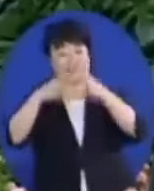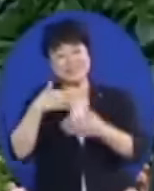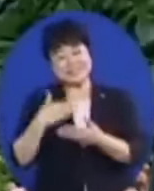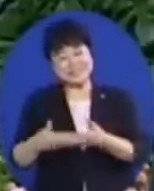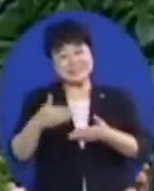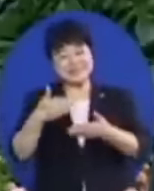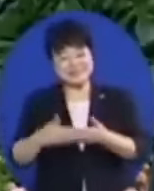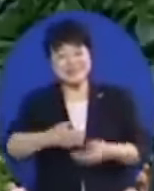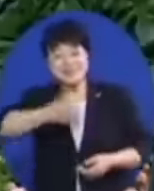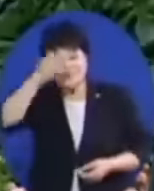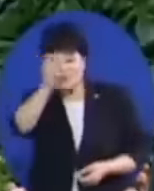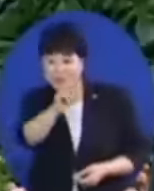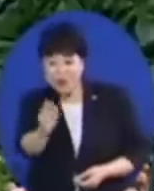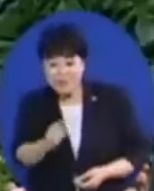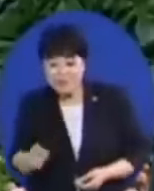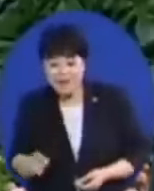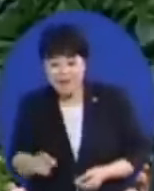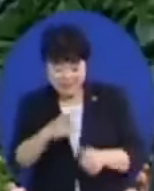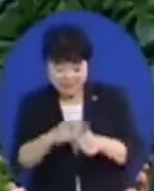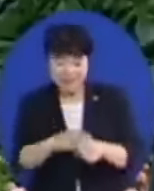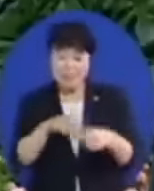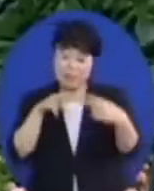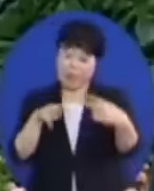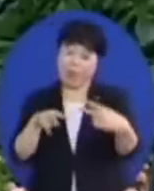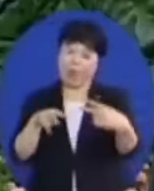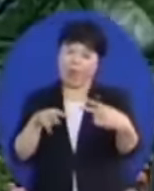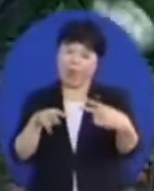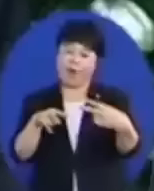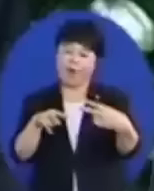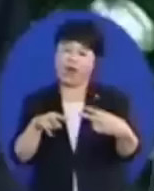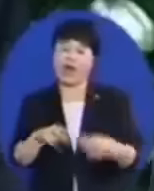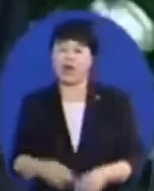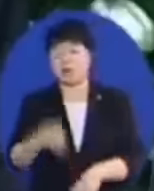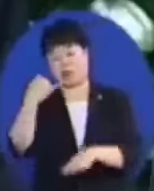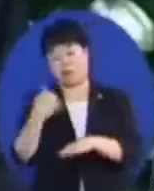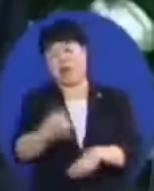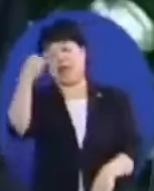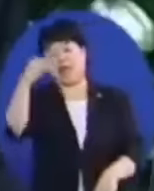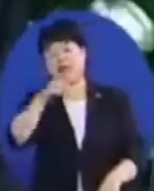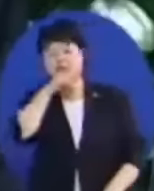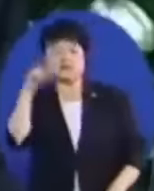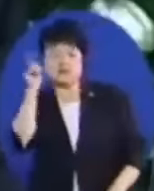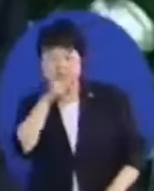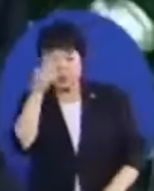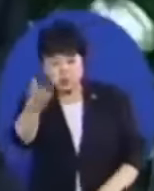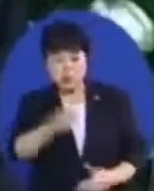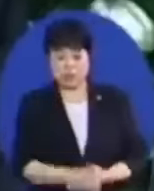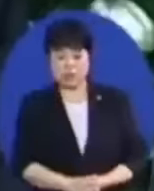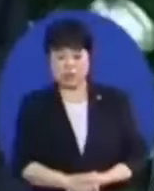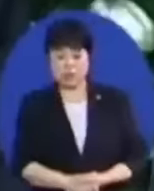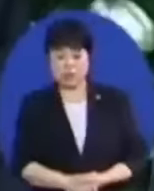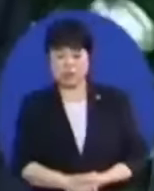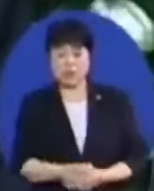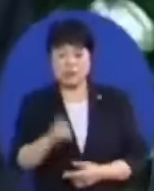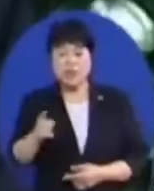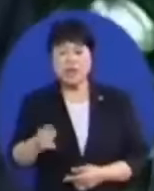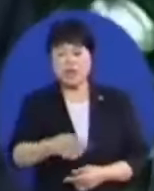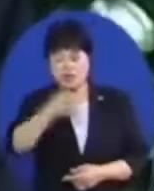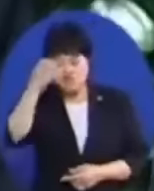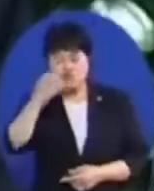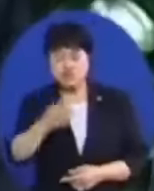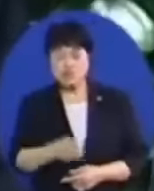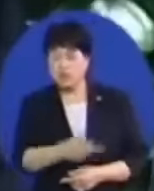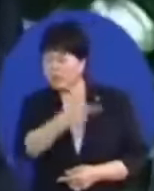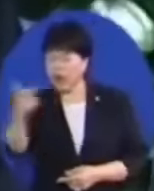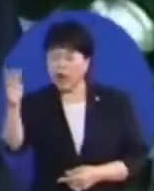상상하며 나의 꿈을 썼습니다. 그런데 선생님은 소녀에게 제일 꼴찌인 F학점을 주었었습니다. 그러고서 말하기를 막 꿈을 꾸고도